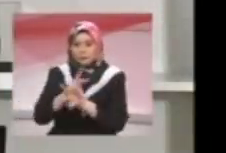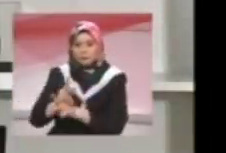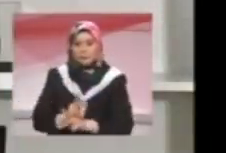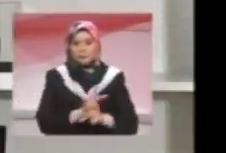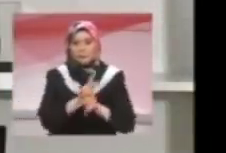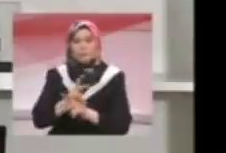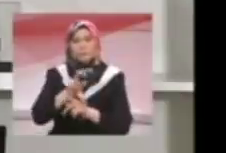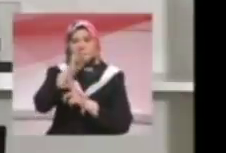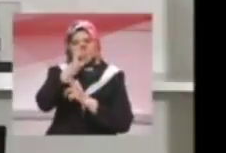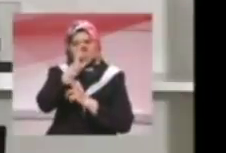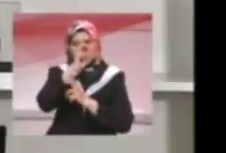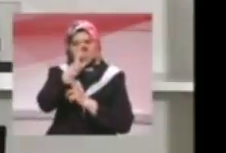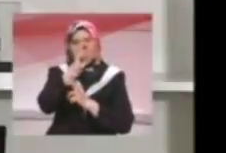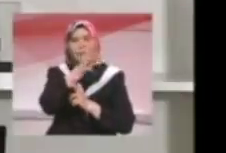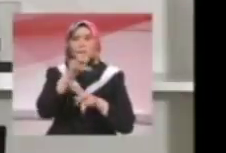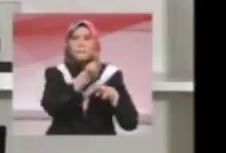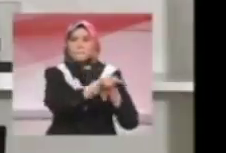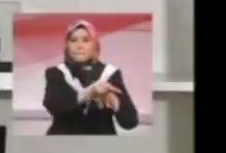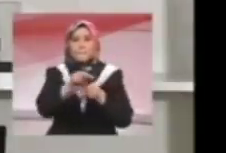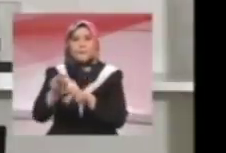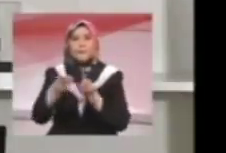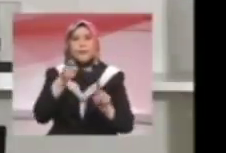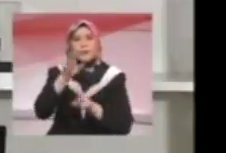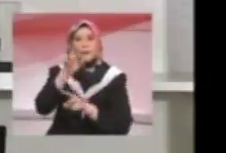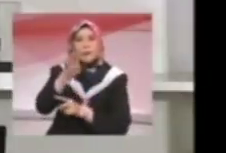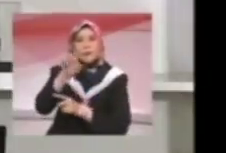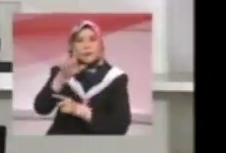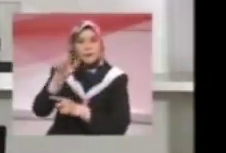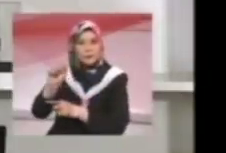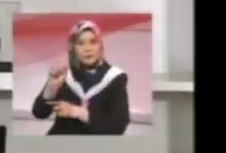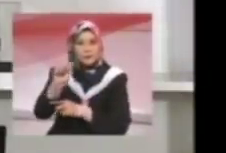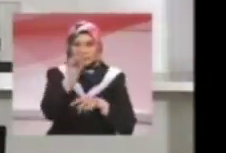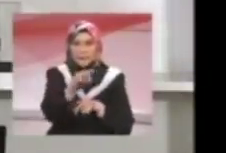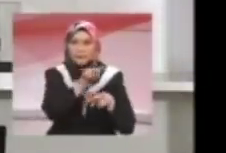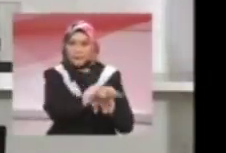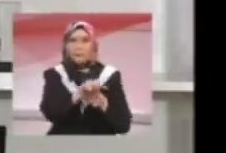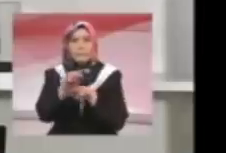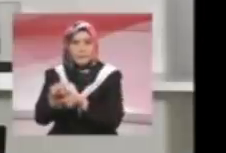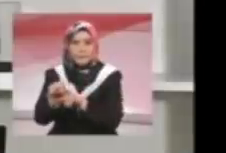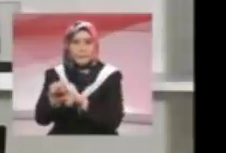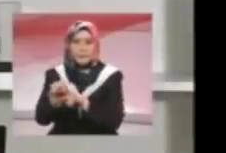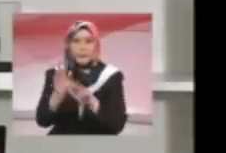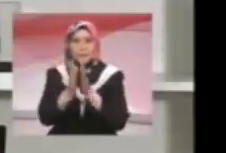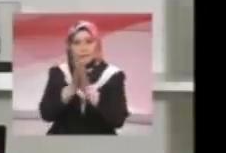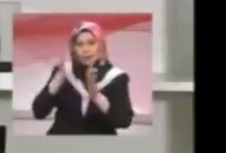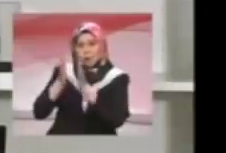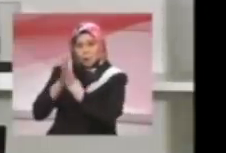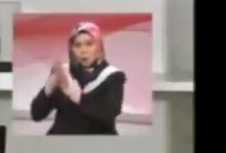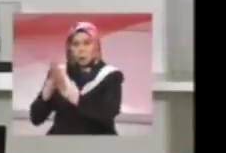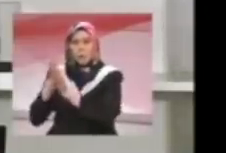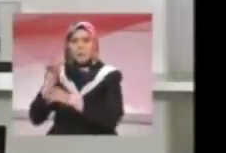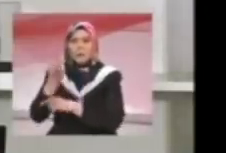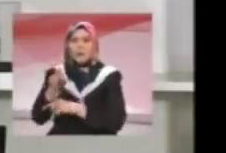ketat dan pengawasan oleh rela besi ada untuk mengawasi itu ini bentuknya bulat tuh dan sebagainya